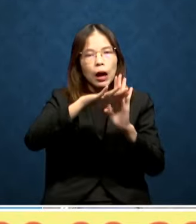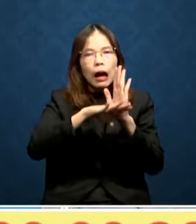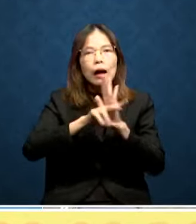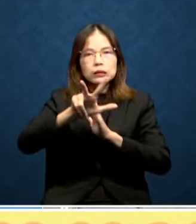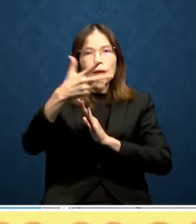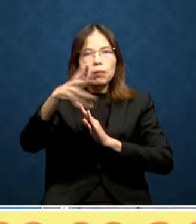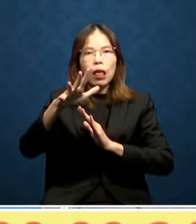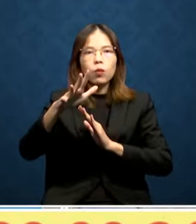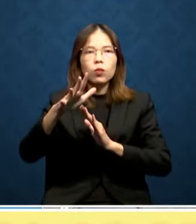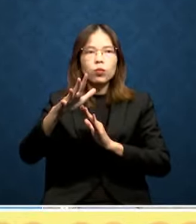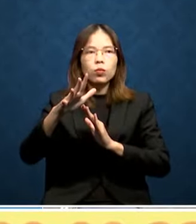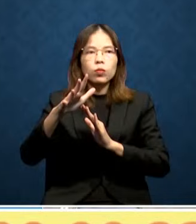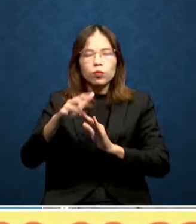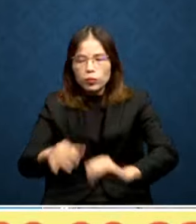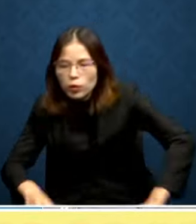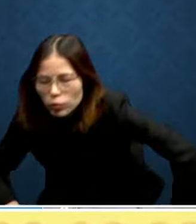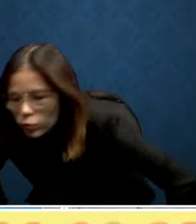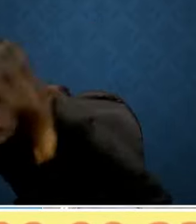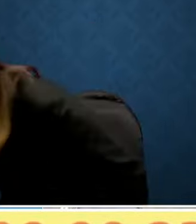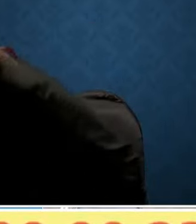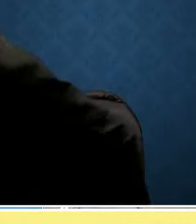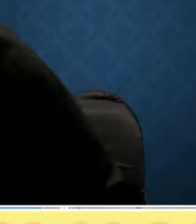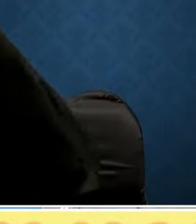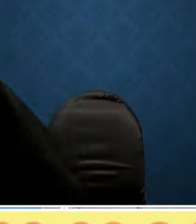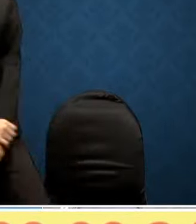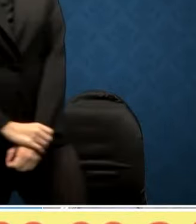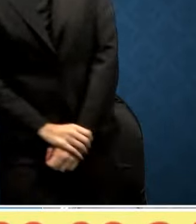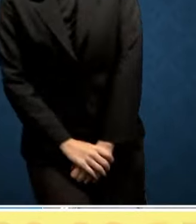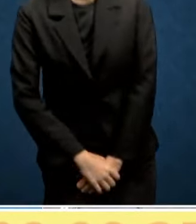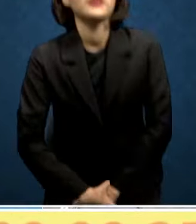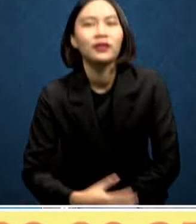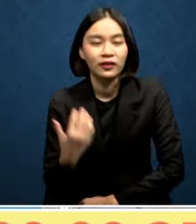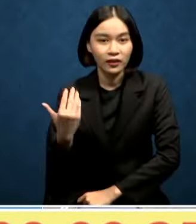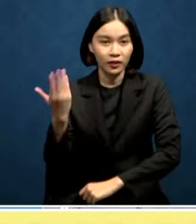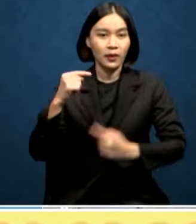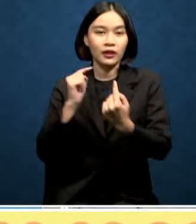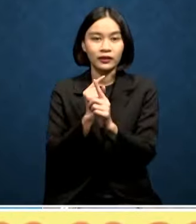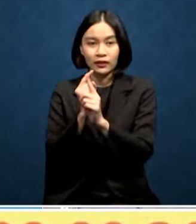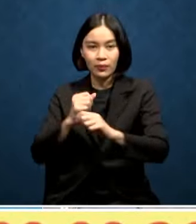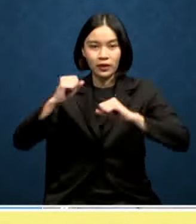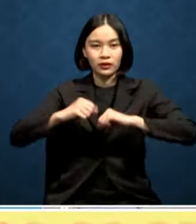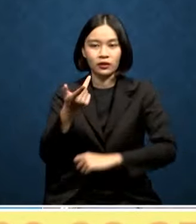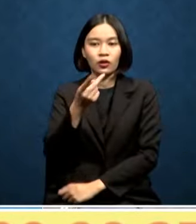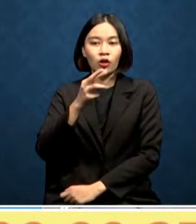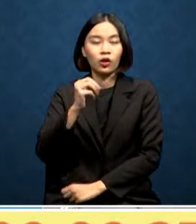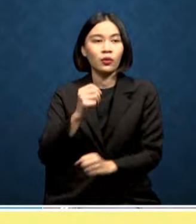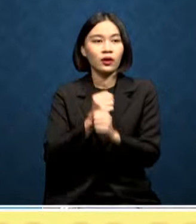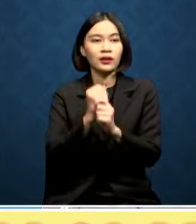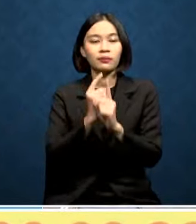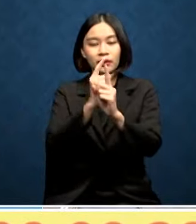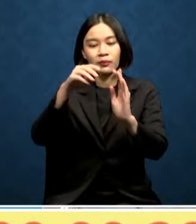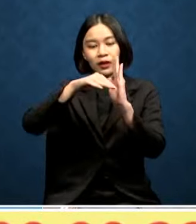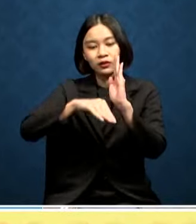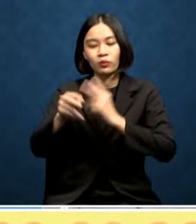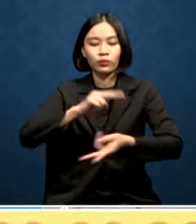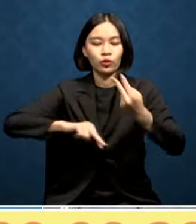นะครับซึ่งที่ผ่านมาก็อ้างมติครมว่าให้มีการดำเนินการนะครับซึ่งจากที่เราไป